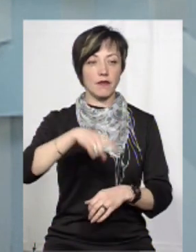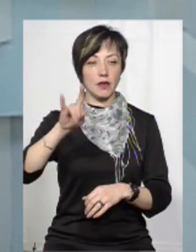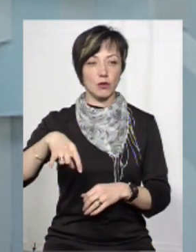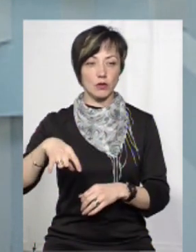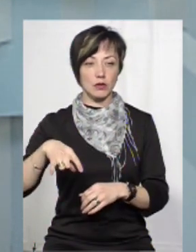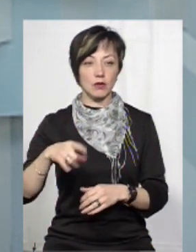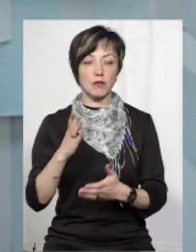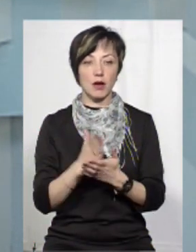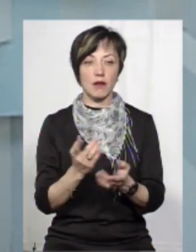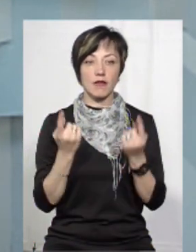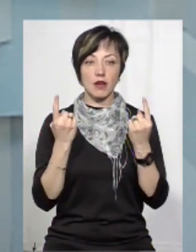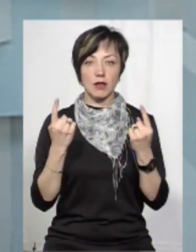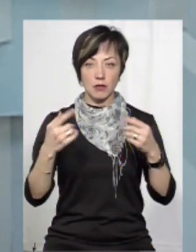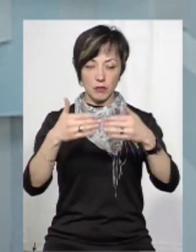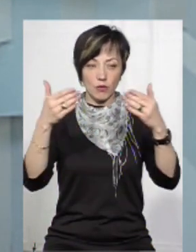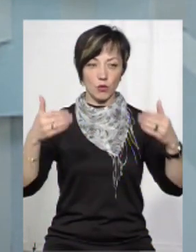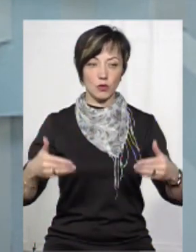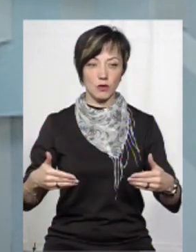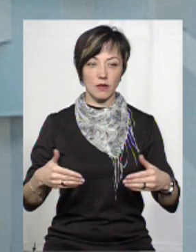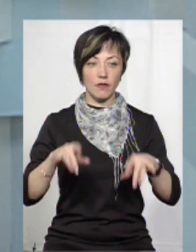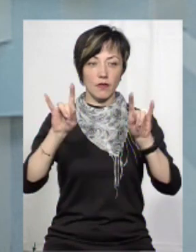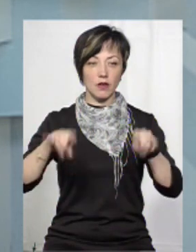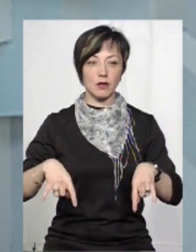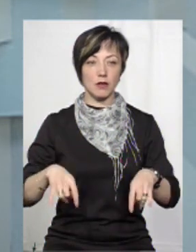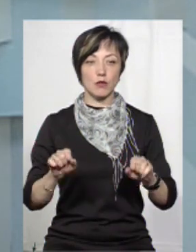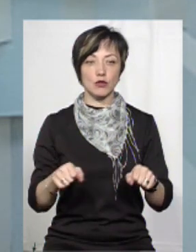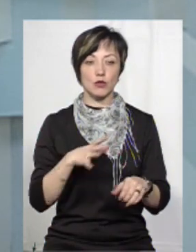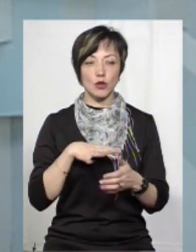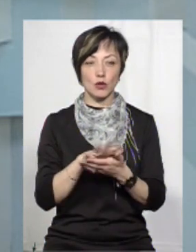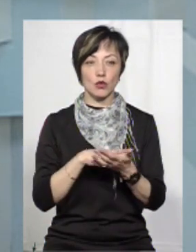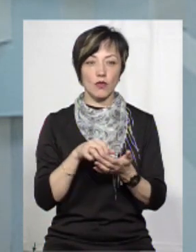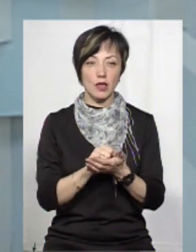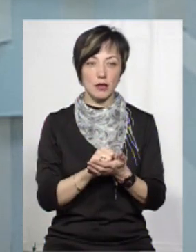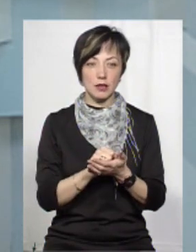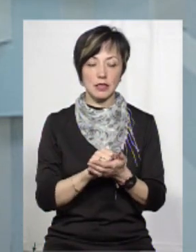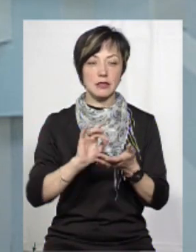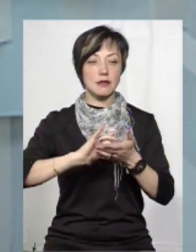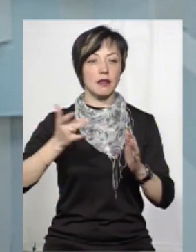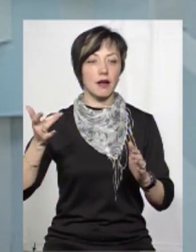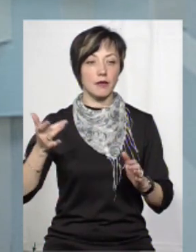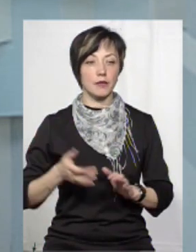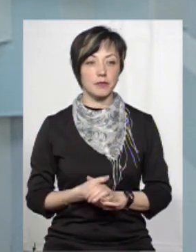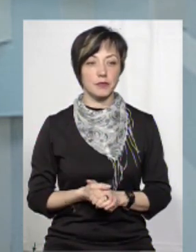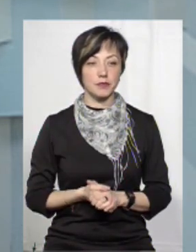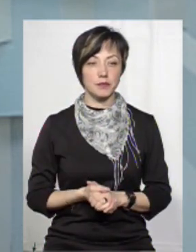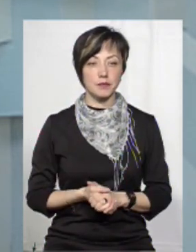вікон, які мають великі віконні прорізи. Тобто ми маємо, може бути руйнування скла.